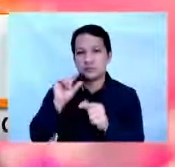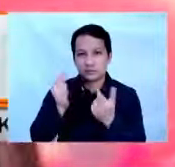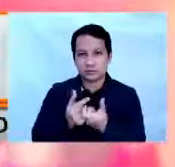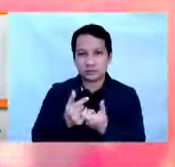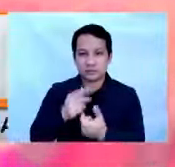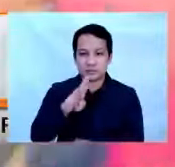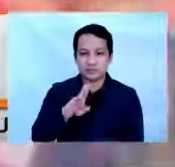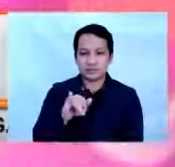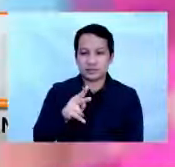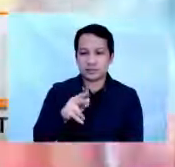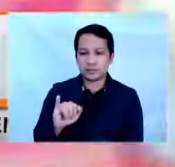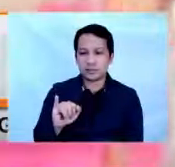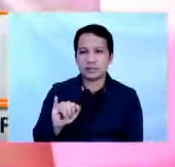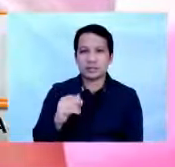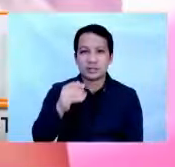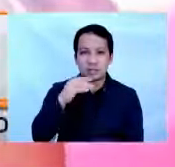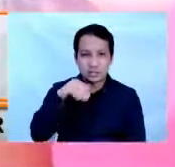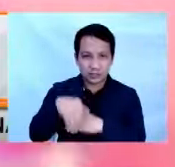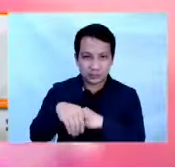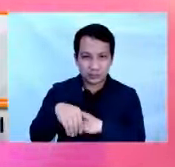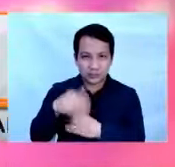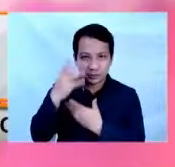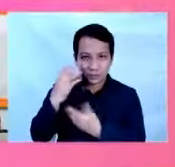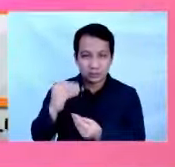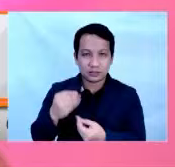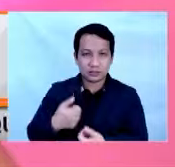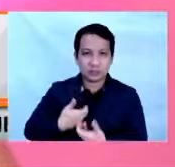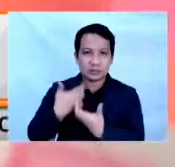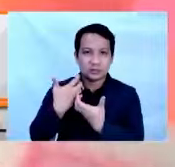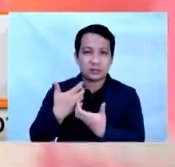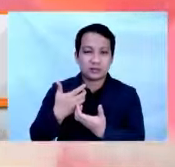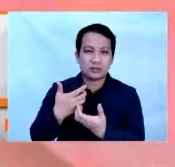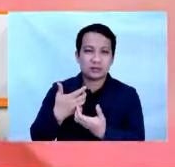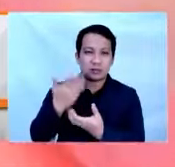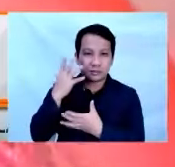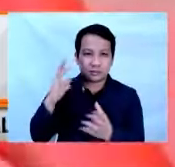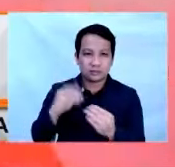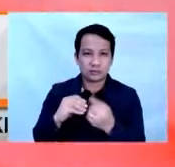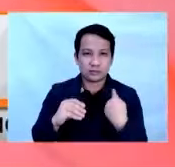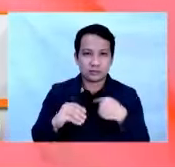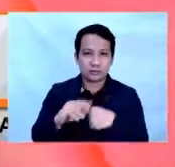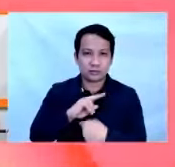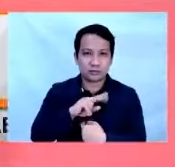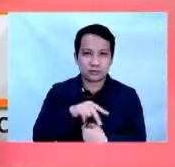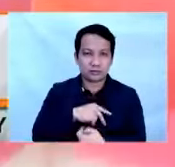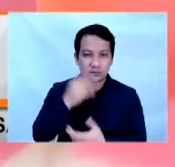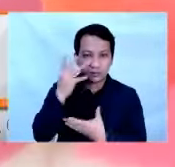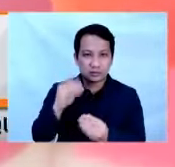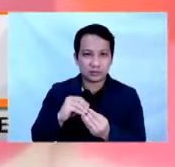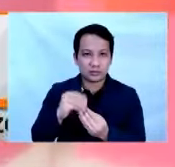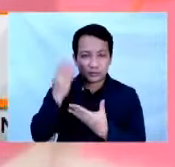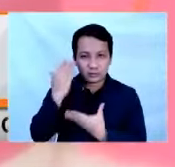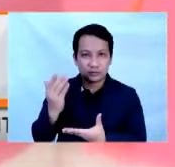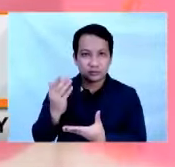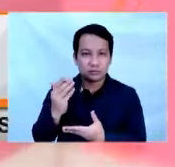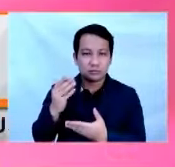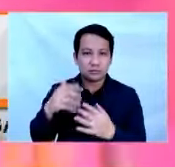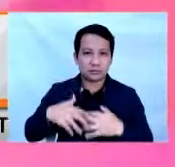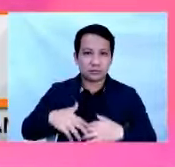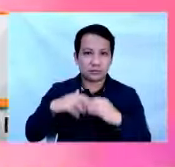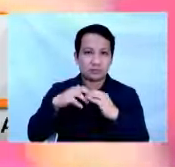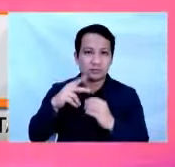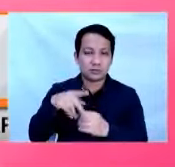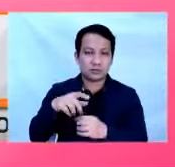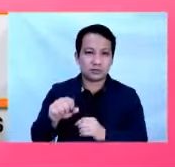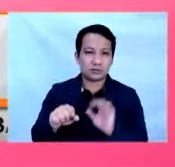sa award show kagabi. Binibigyang parangal ng Asian Pillar Awards sa mga personalidad na nagsisilbing foundational pillar sa